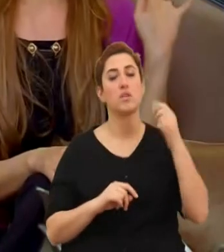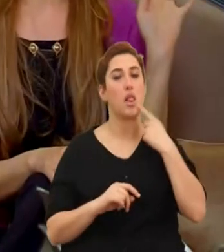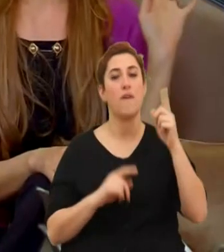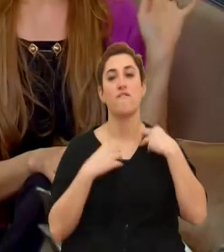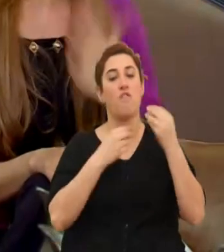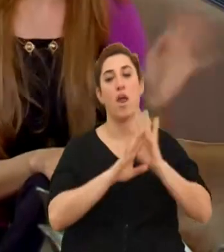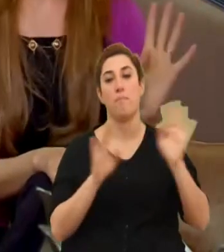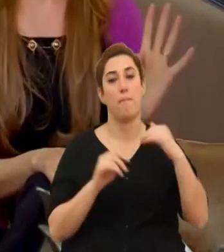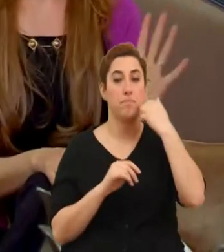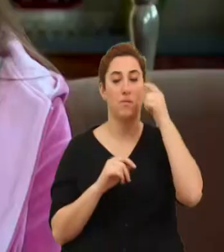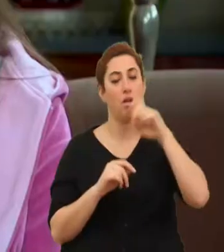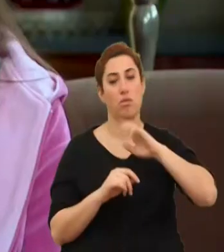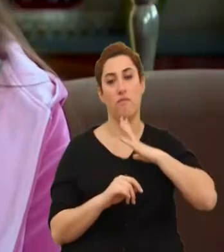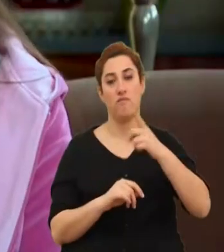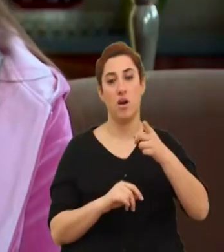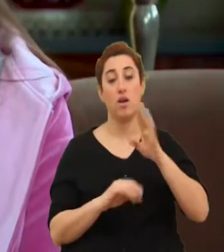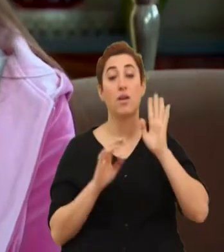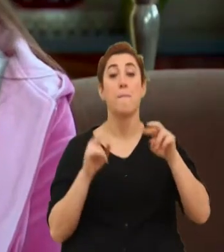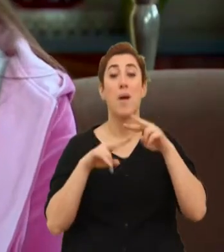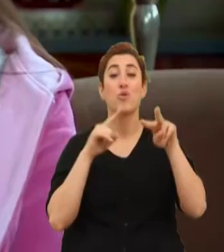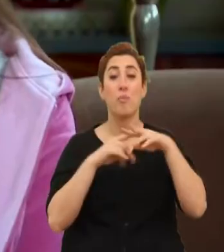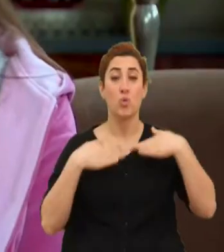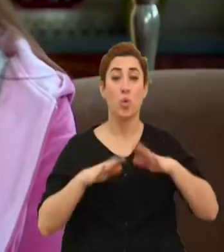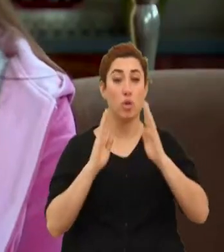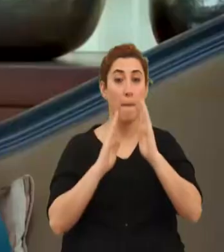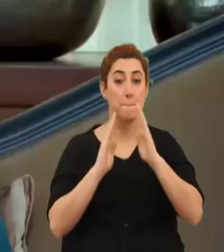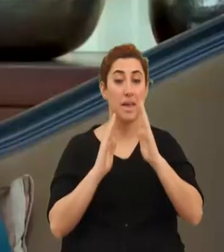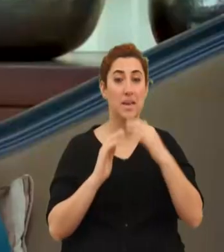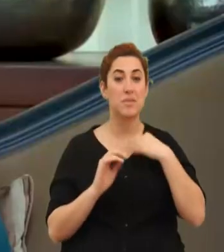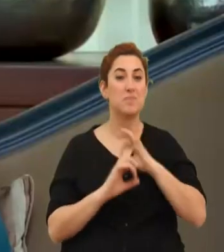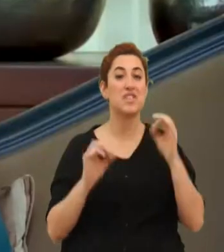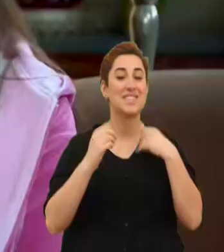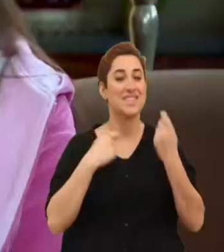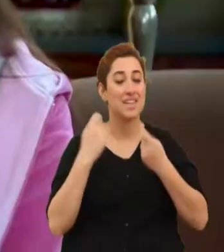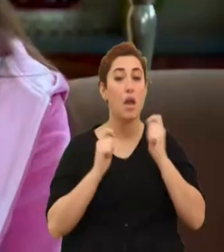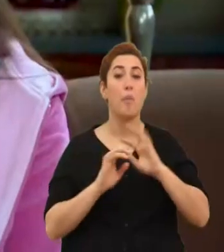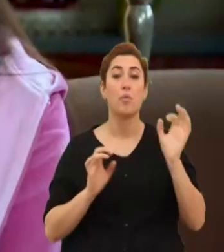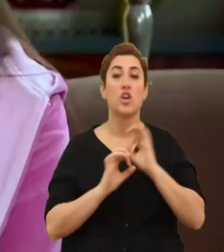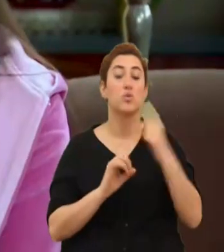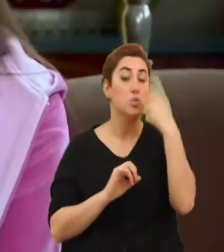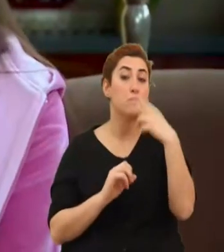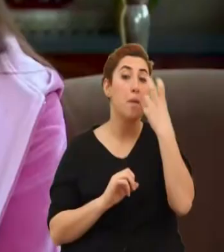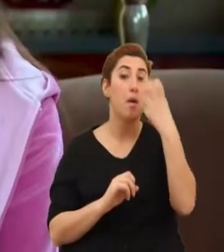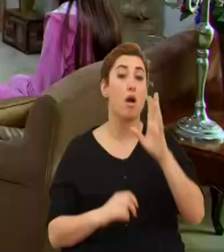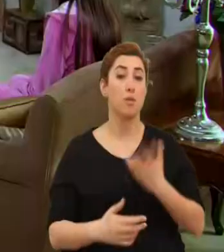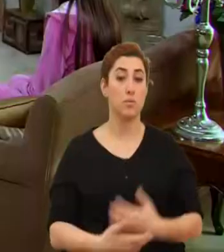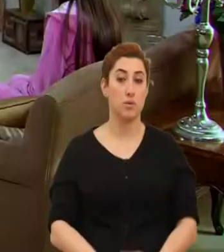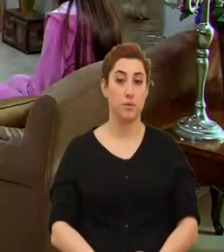laf söyletmem yani yanılıyorsun. Ya Mahmut Kemal doğduğumdan beri benimle hiç ilgilenmiyor. Ya neredeyse yüzüme bile